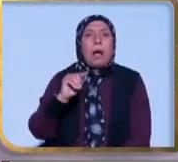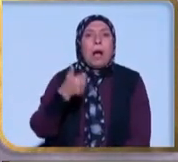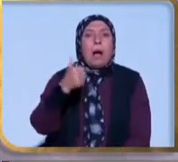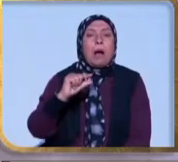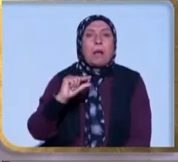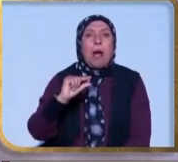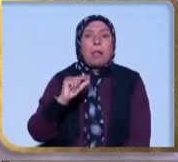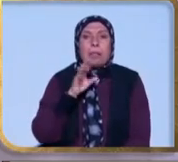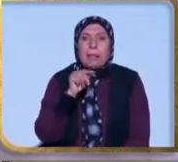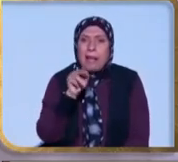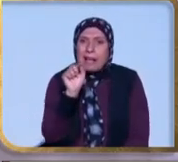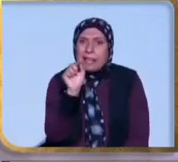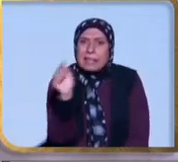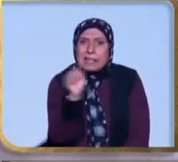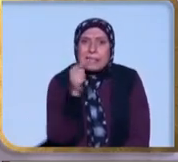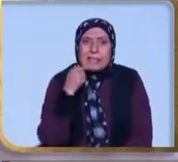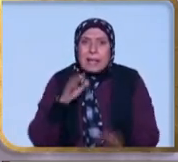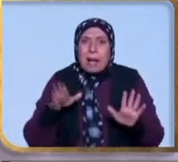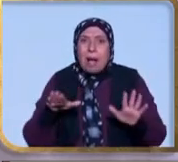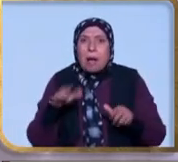موسى، مصيبة كبيرة حصلت لهم،